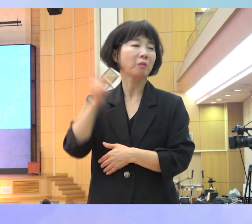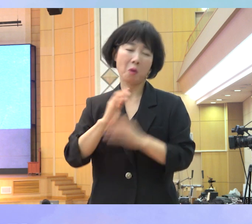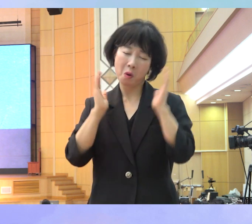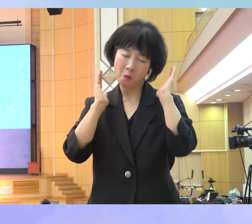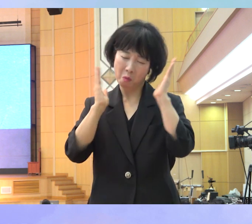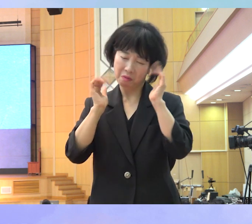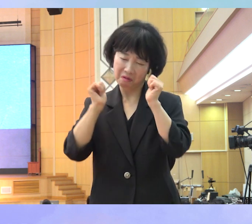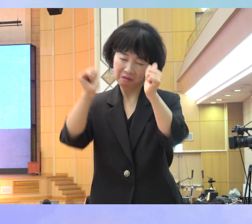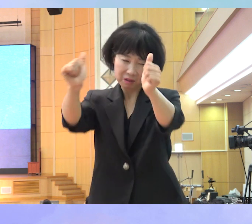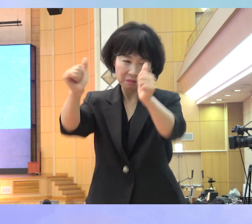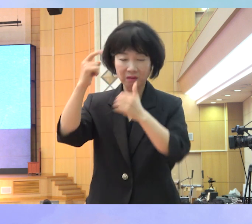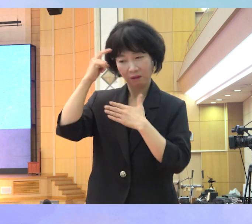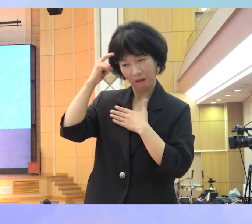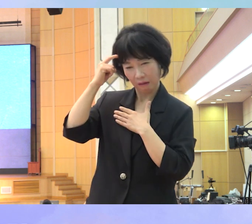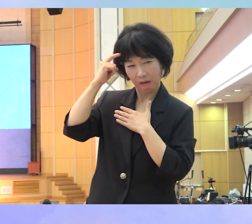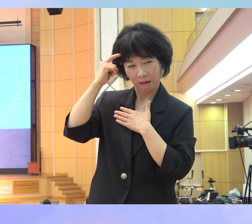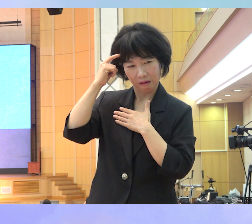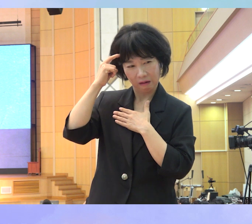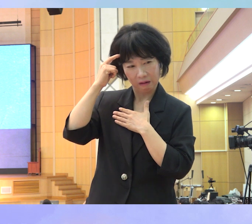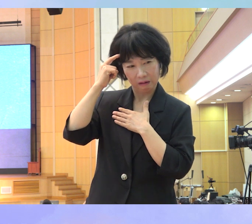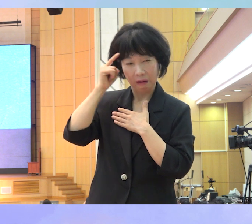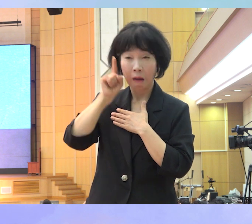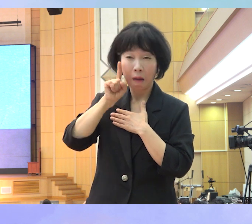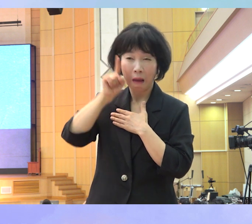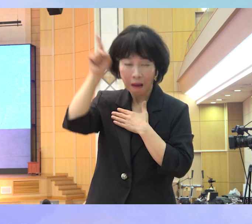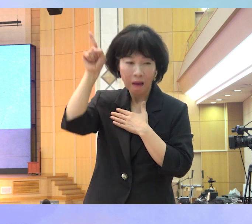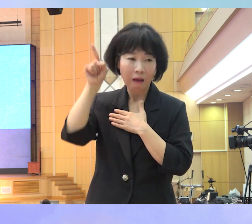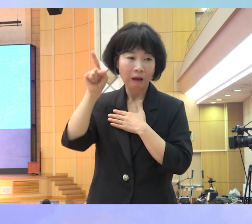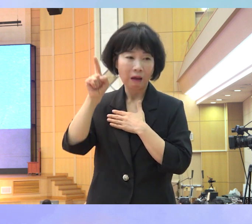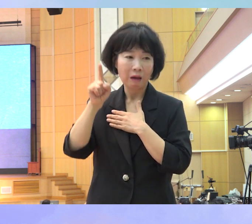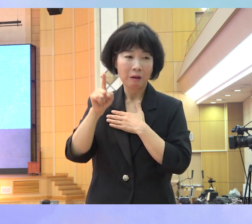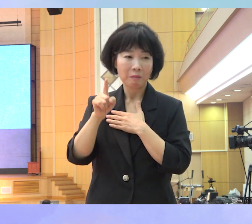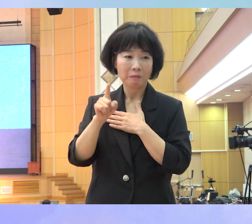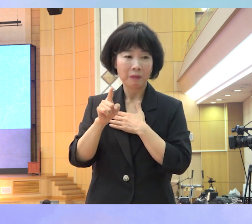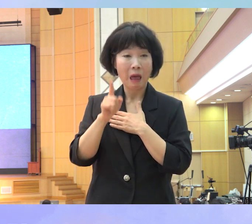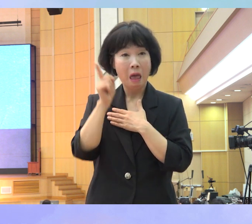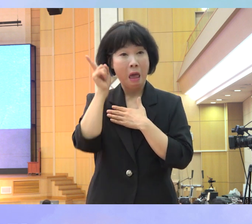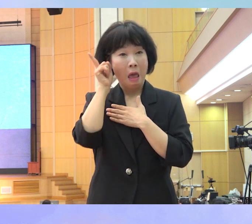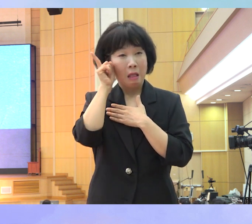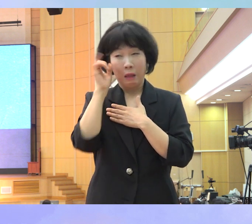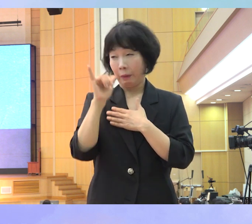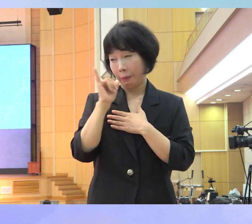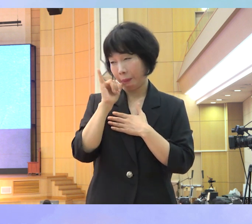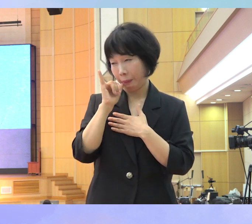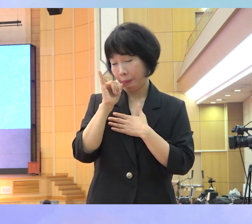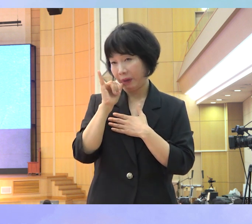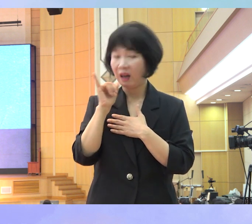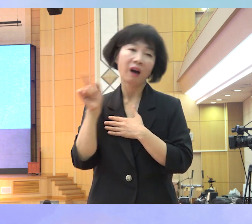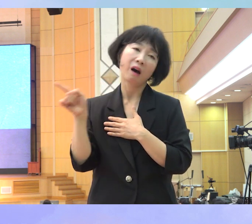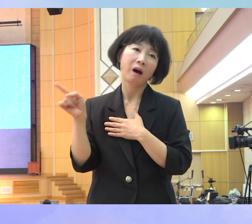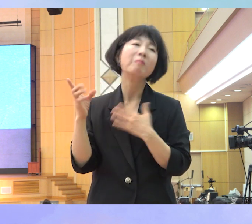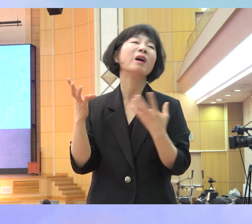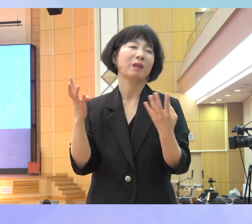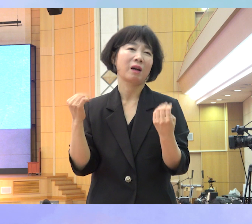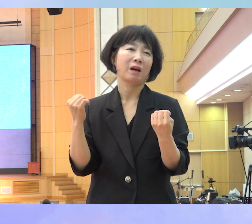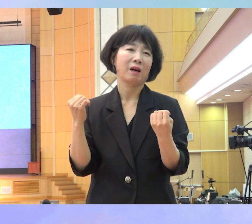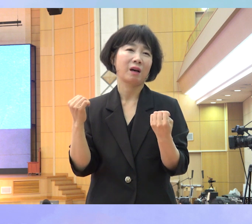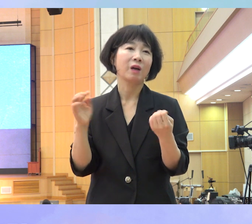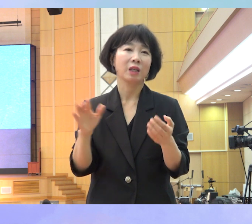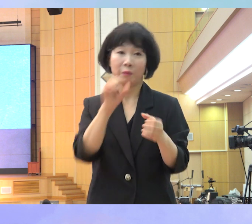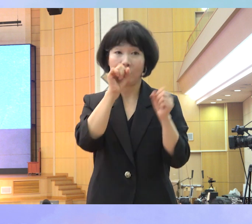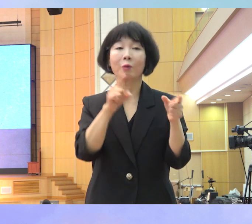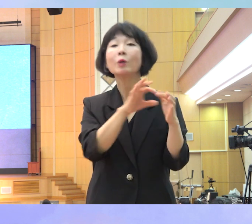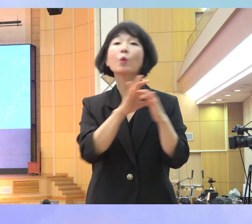좀 많이 바뀌었기 때문에 애들이 많이 즐거움도 없고요. 맨날 핸드폰 보고 게임하고 이러느라고 정신없거든요. 그러니까 이번 캠프 기간을